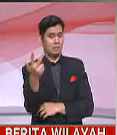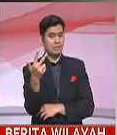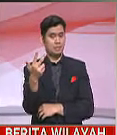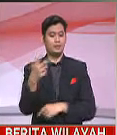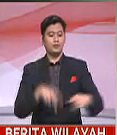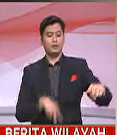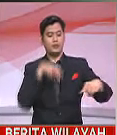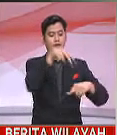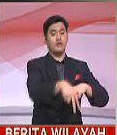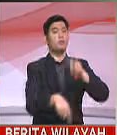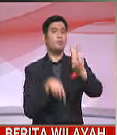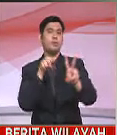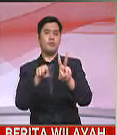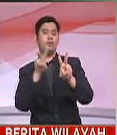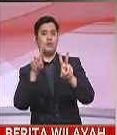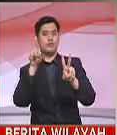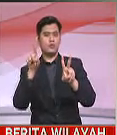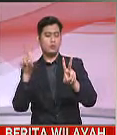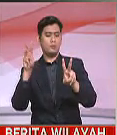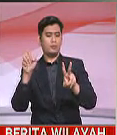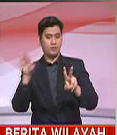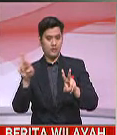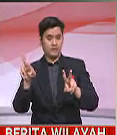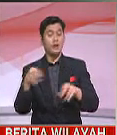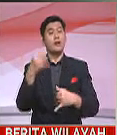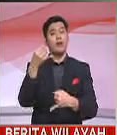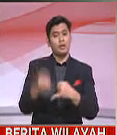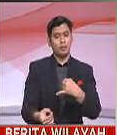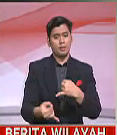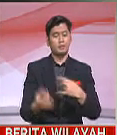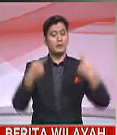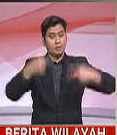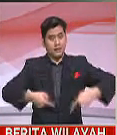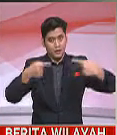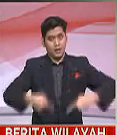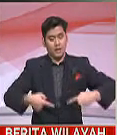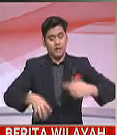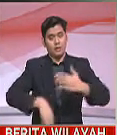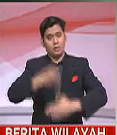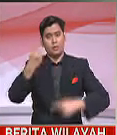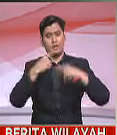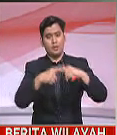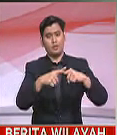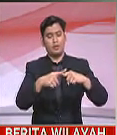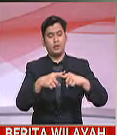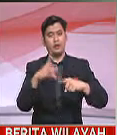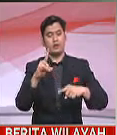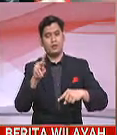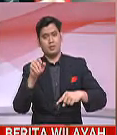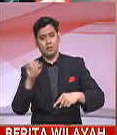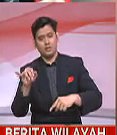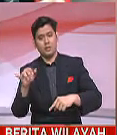dengan catatan 2.11 meter. Kali terakhir dia bertanding acara luar dewan di Sydney Track Classic